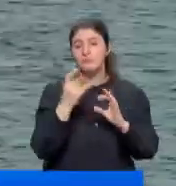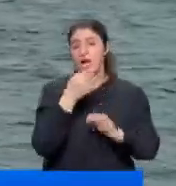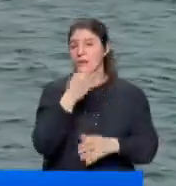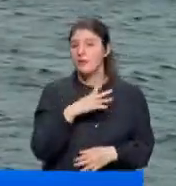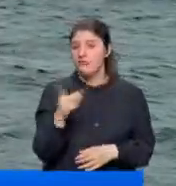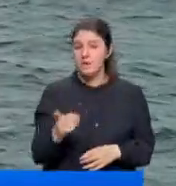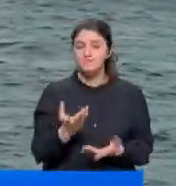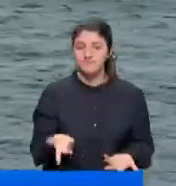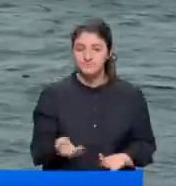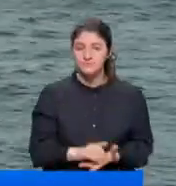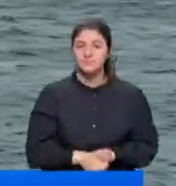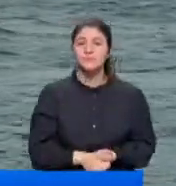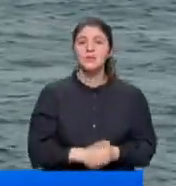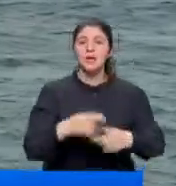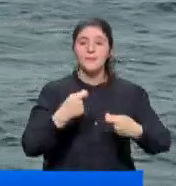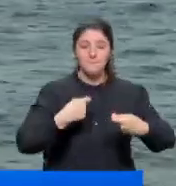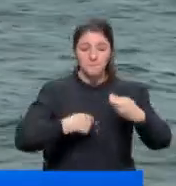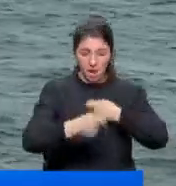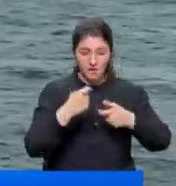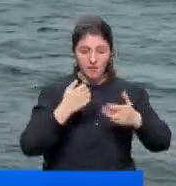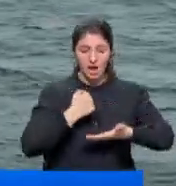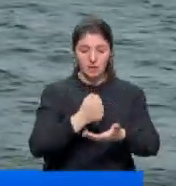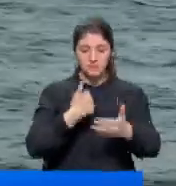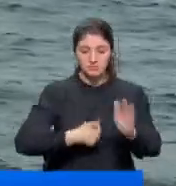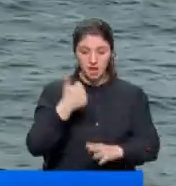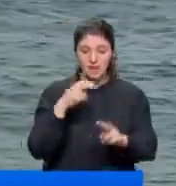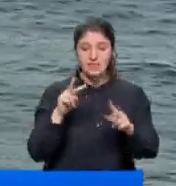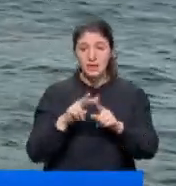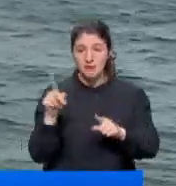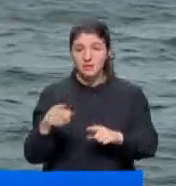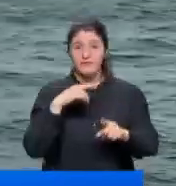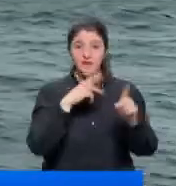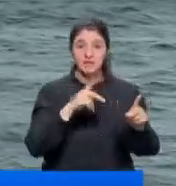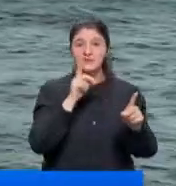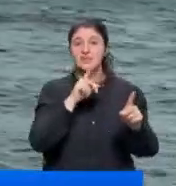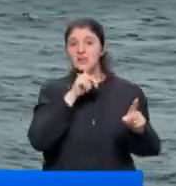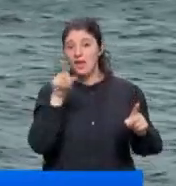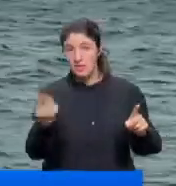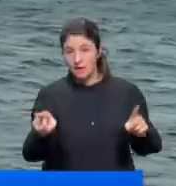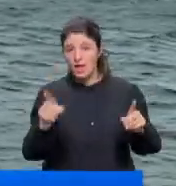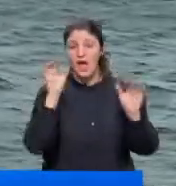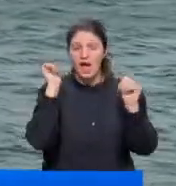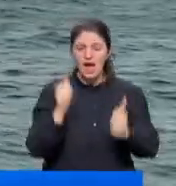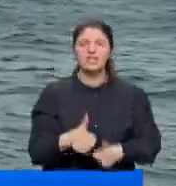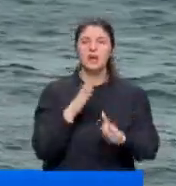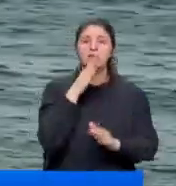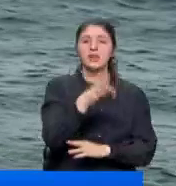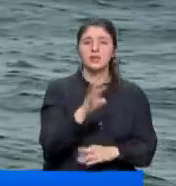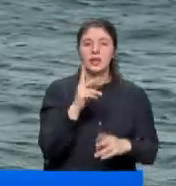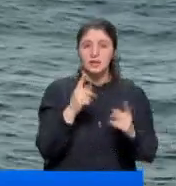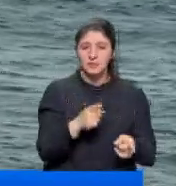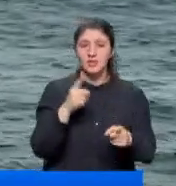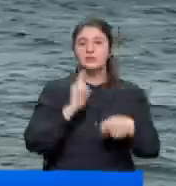haber. Maliye ve Hazine Bakanı Nebati Fransa ve İngiltere'de her zaman gittiğindeki